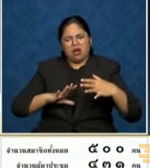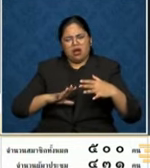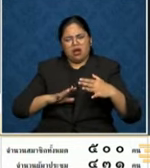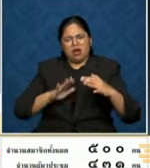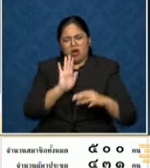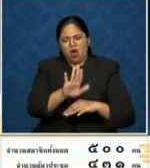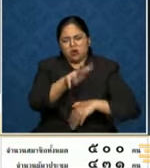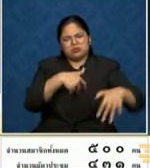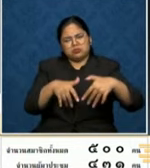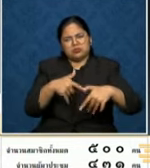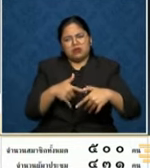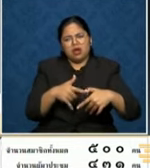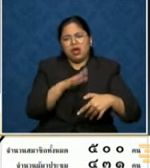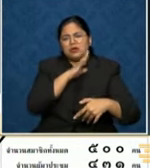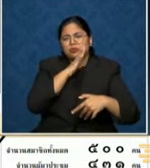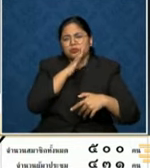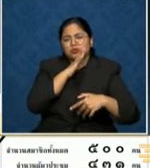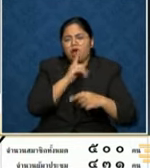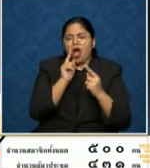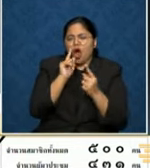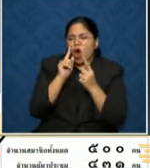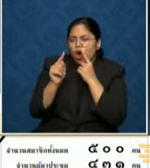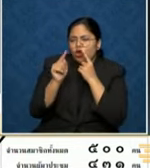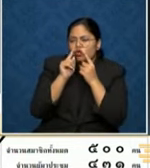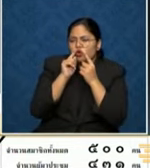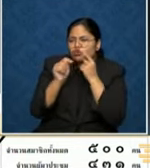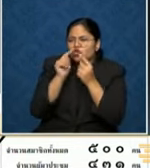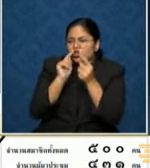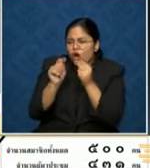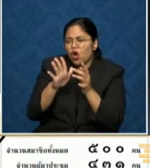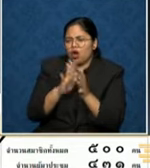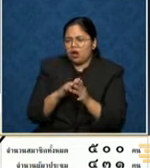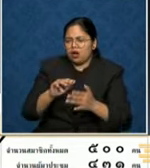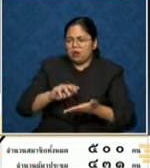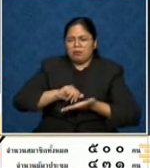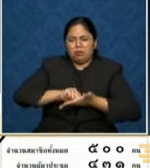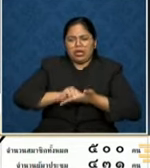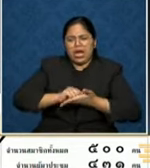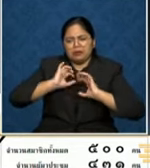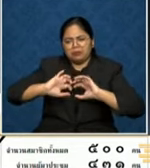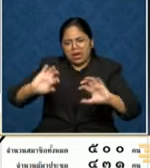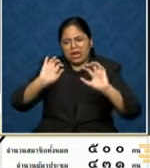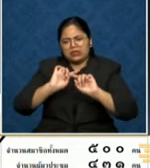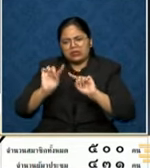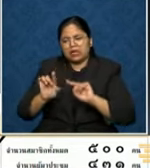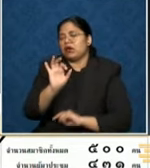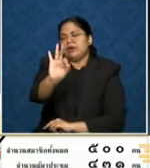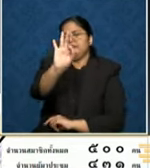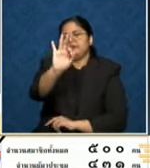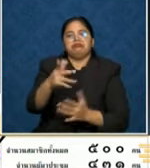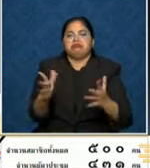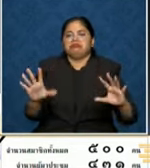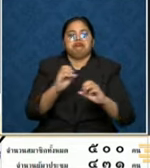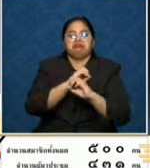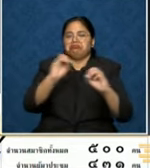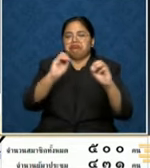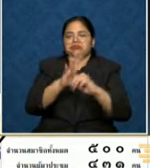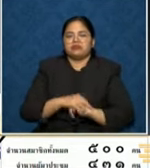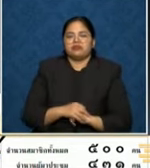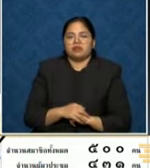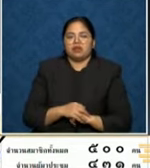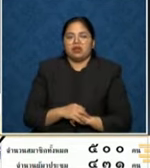อยที่สุดเวลาไปติดต่องานติดต่อราชการทั้งหมดนะครับ F ครับท่านประธานครับไม่มีเลยอันต่อไปครับกระจายอำนาจ